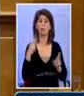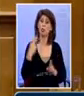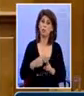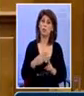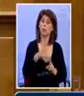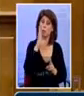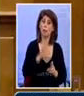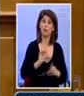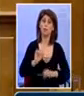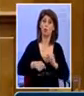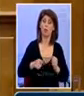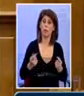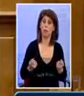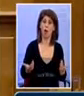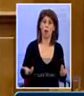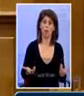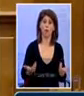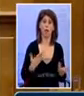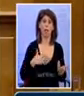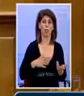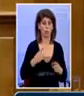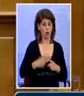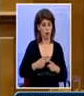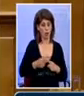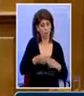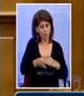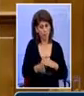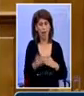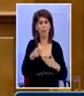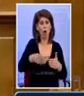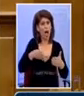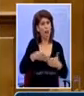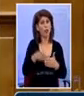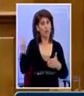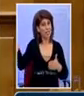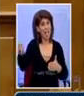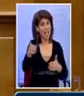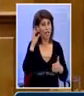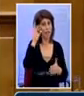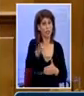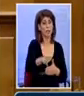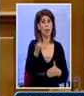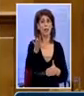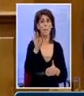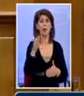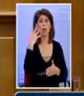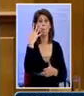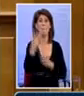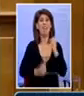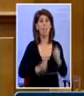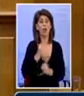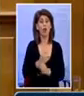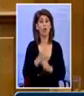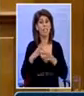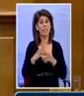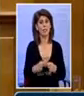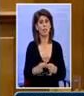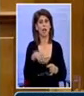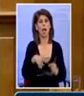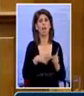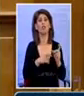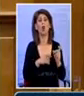ειλικρινή προσπάθεια που κάνουμε για να βγάλουμε τη χώρα από αυτό το αδιέξοδο που εσείς οδηγήσατε με τις επιλογές σας 5 χρόνια τώρα. Αυτό